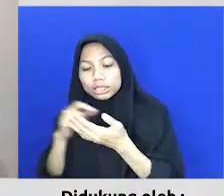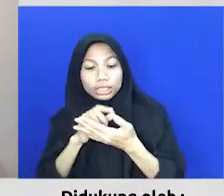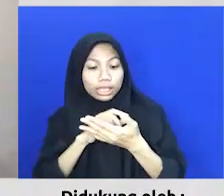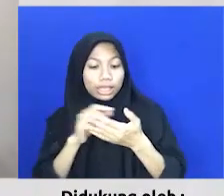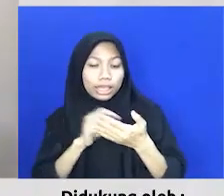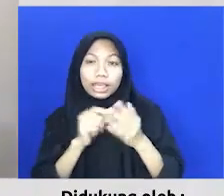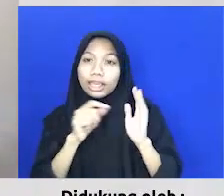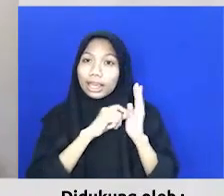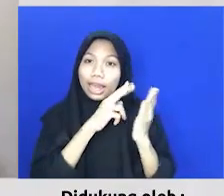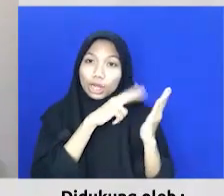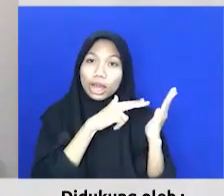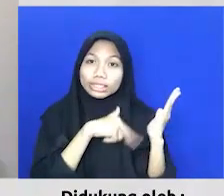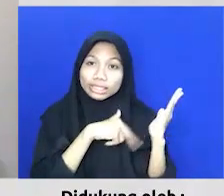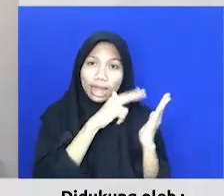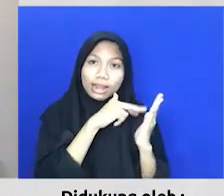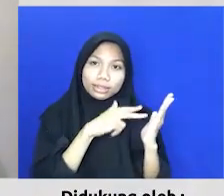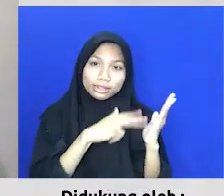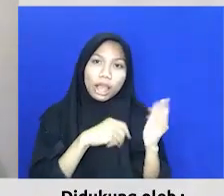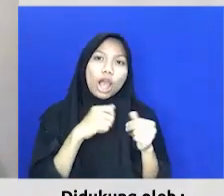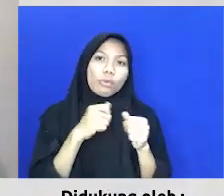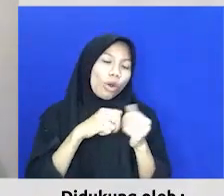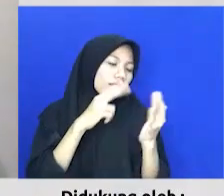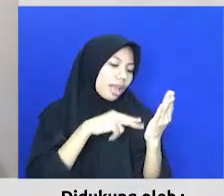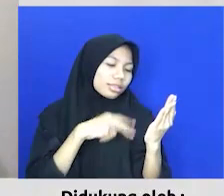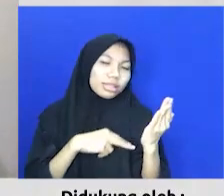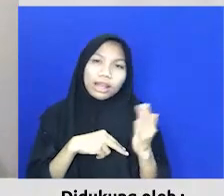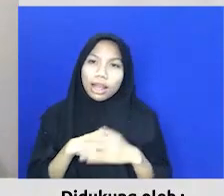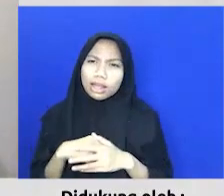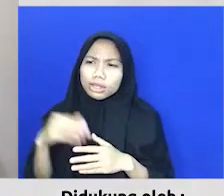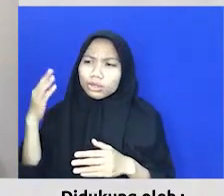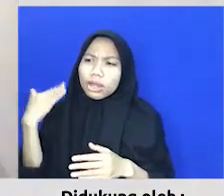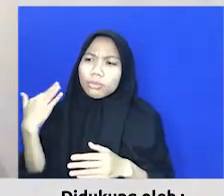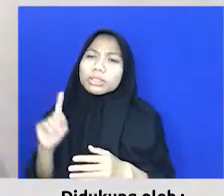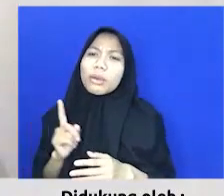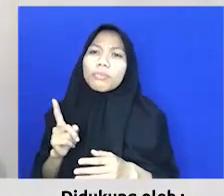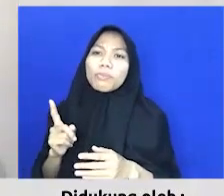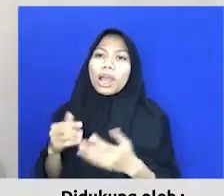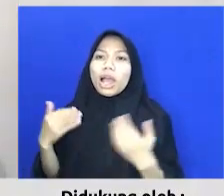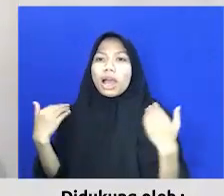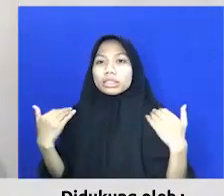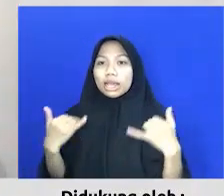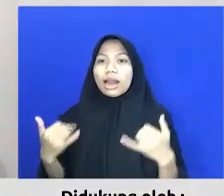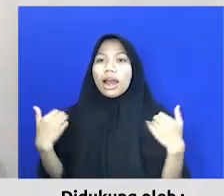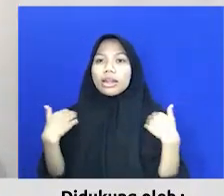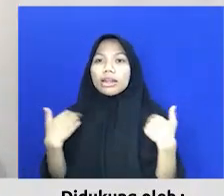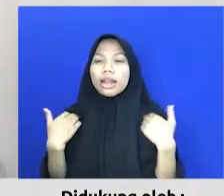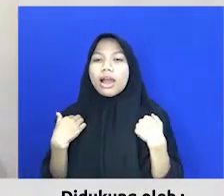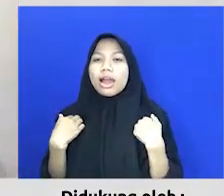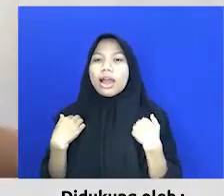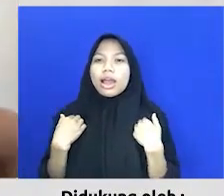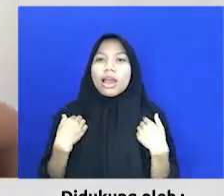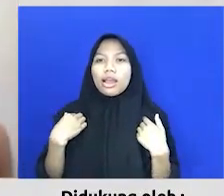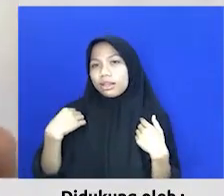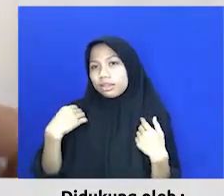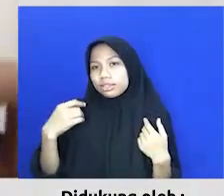ya? Tapi bahkan kalau mau dibilang kayak begitu, lewat Jam Malam diadu sama film dunia yang mana